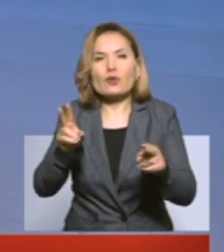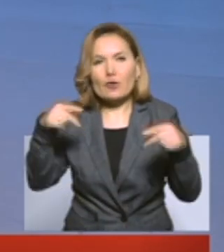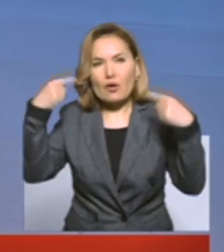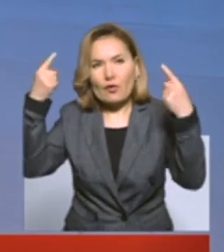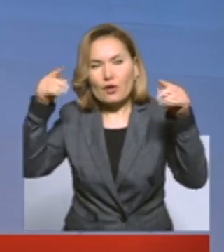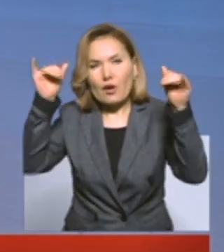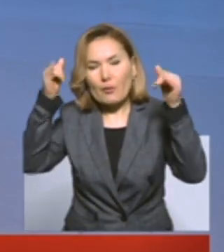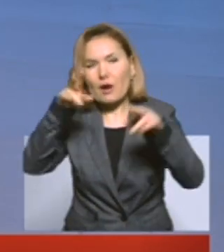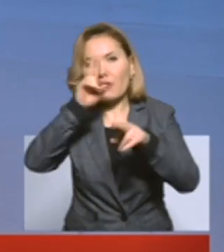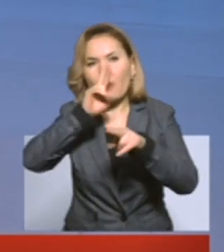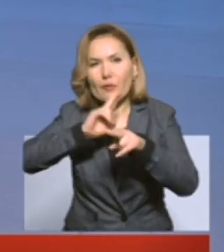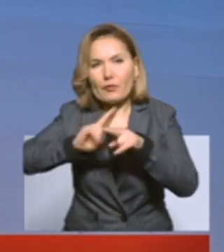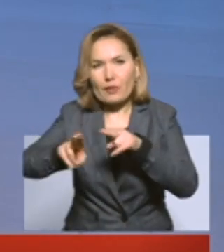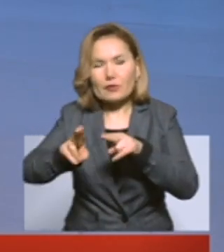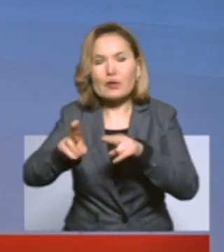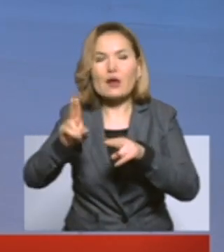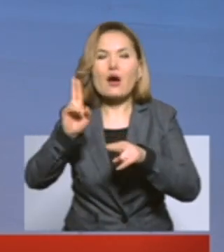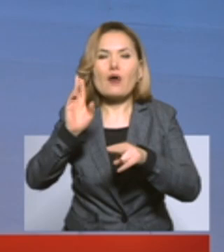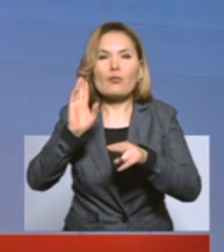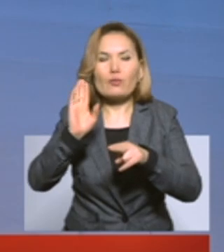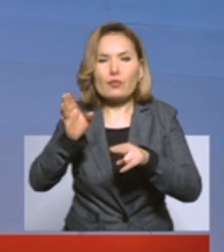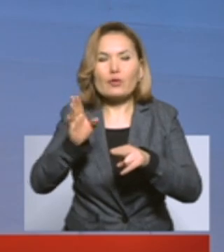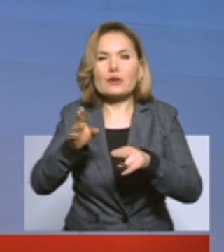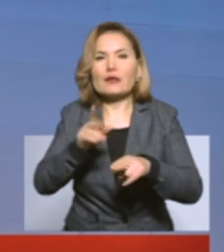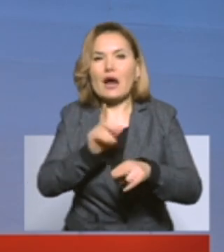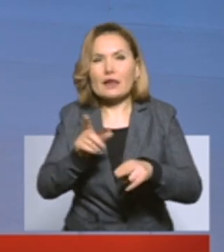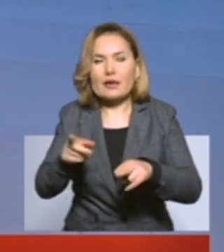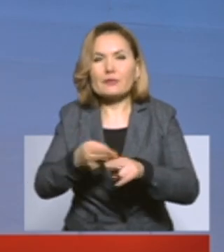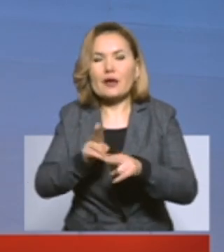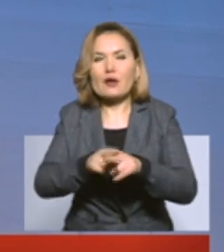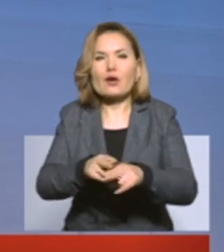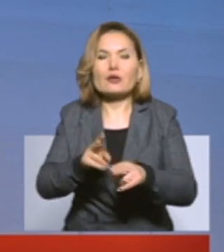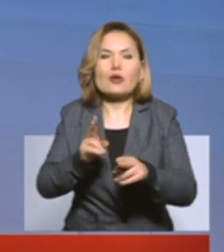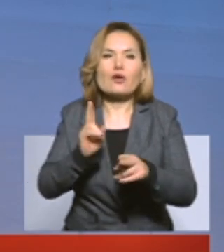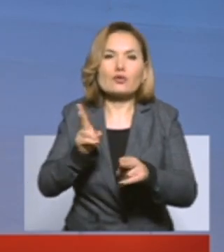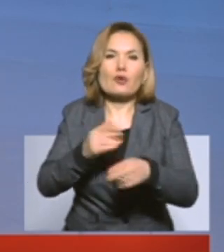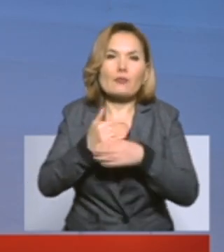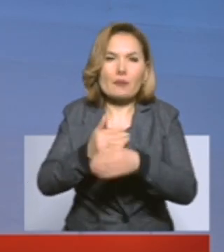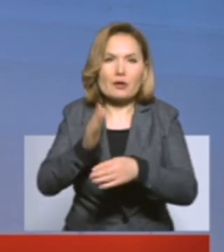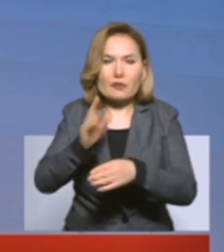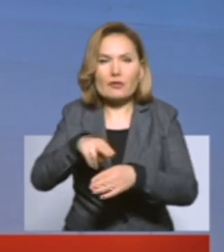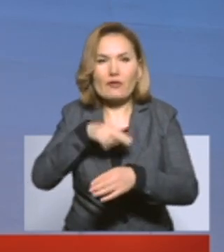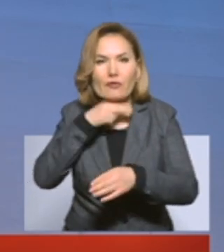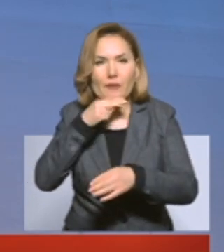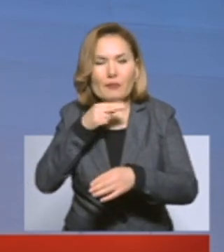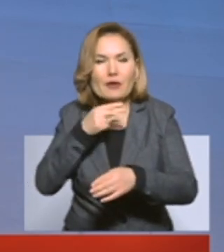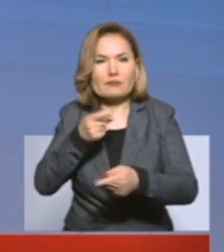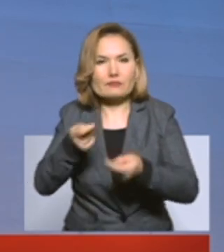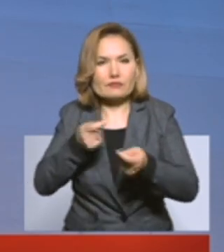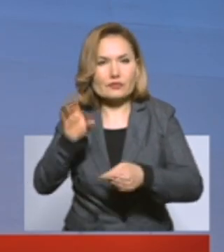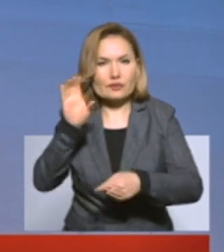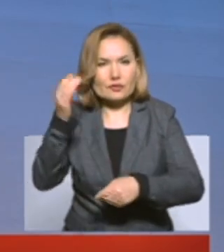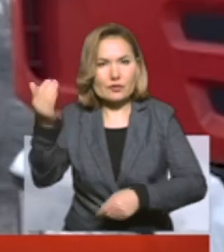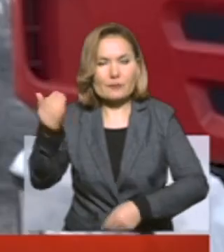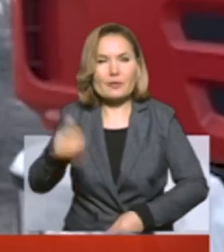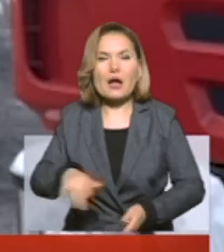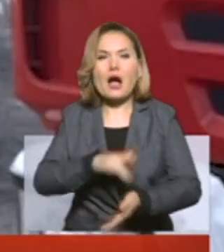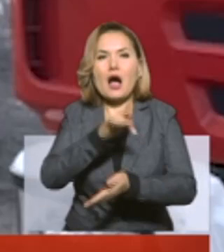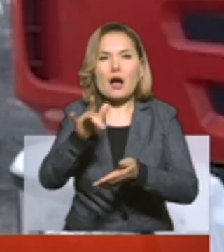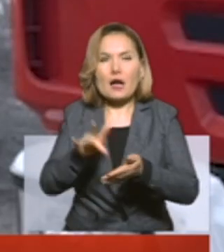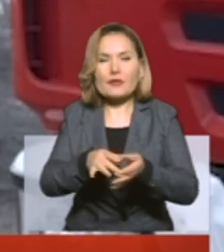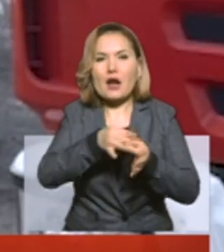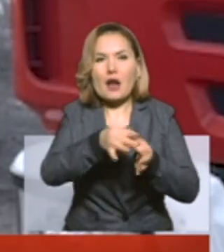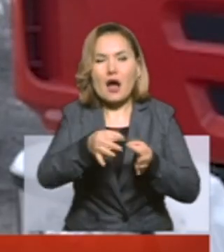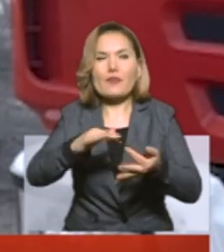өтемақы төлене ме? Бөрлі ауданының әкімі Еркебұлан Ихсановпен сұхбаттасқан едік. Назарларыңызға ұсынамыз. Қала және